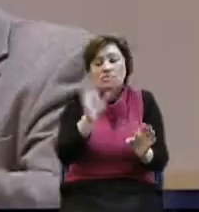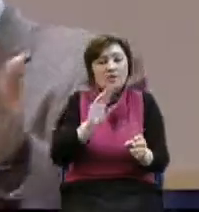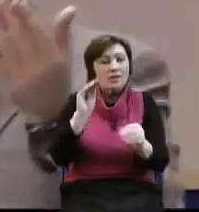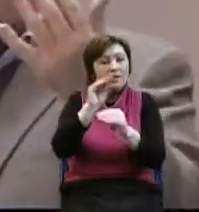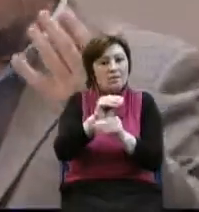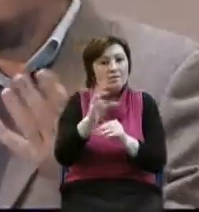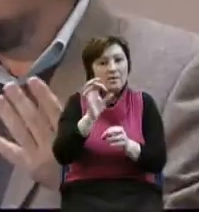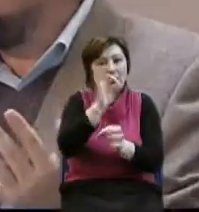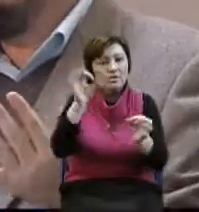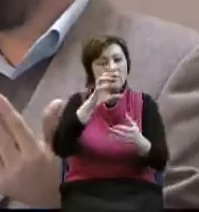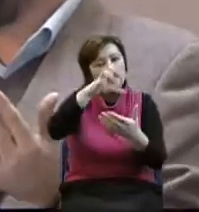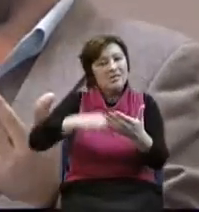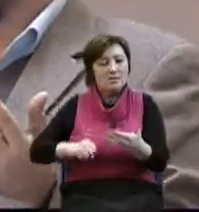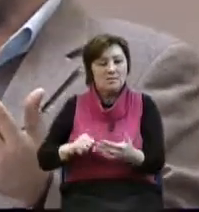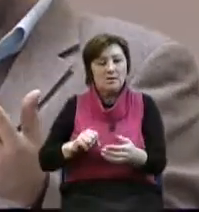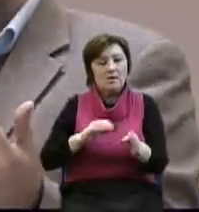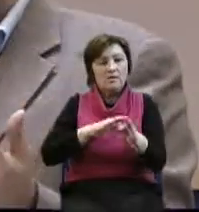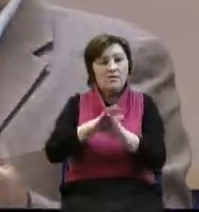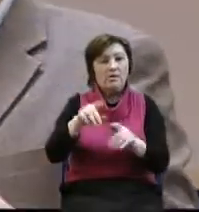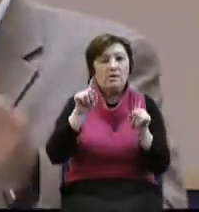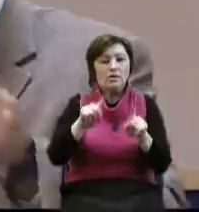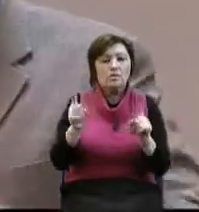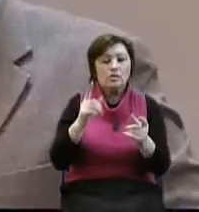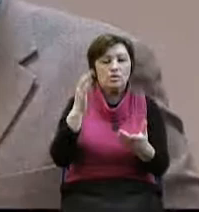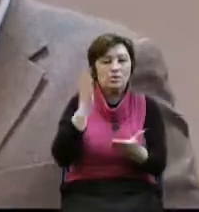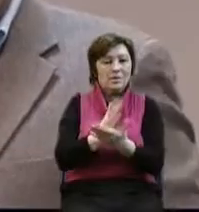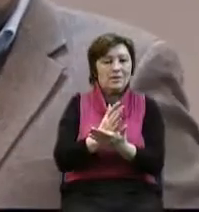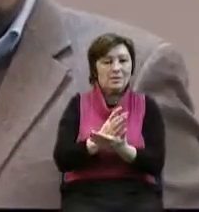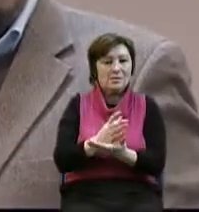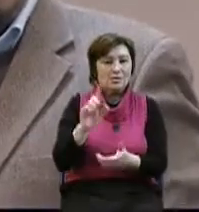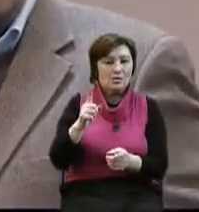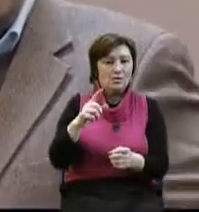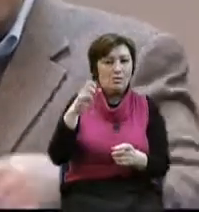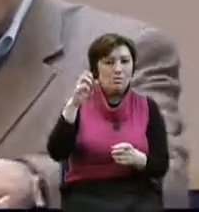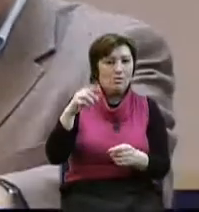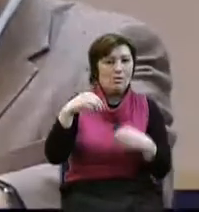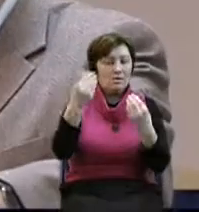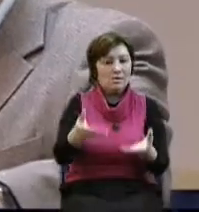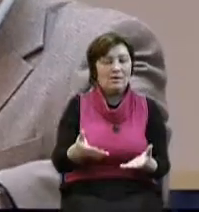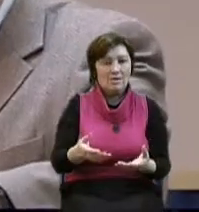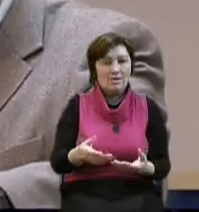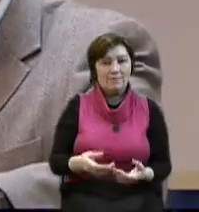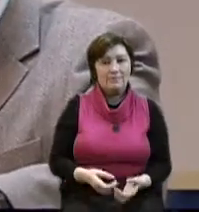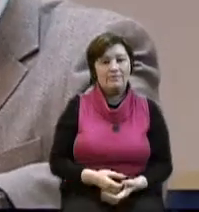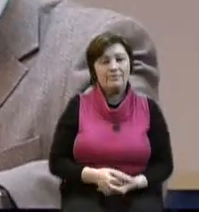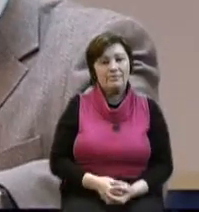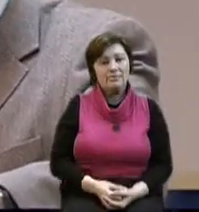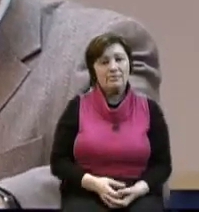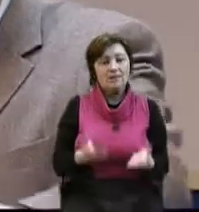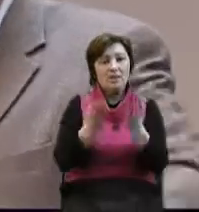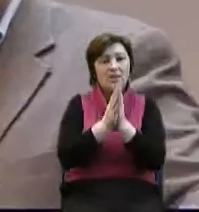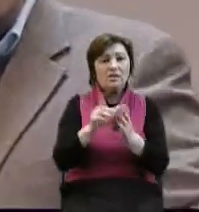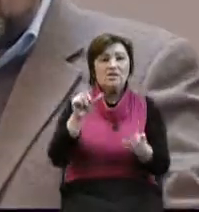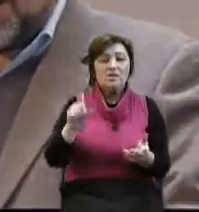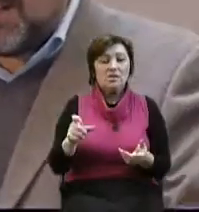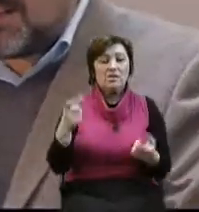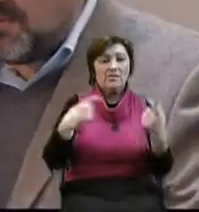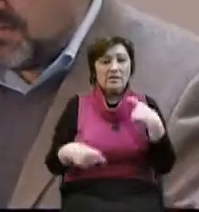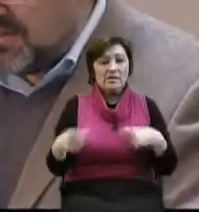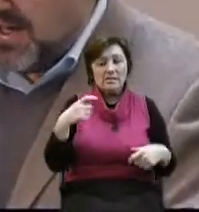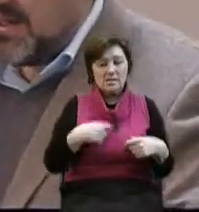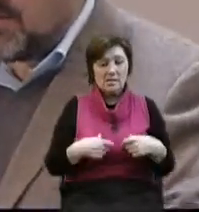а исполнили то, что есть. Давайте посмотрим дальше. Итак, книжники и фарисеи обвинили Иисуса в том, что